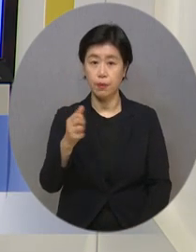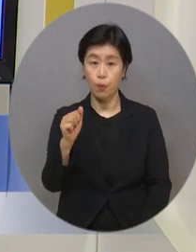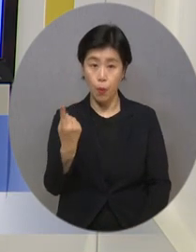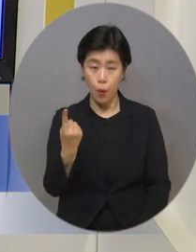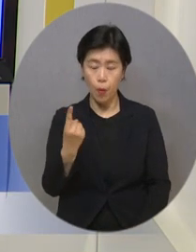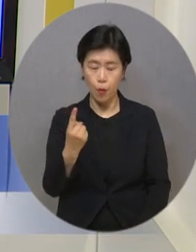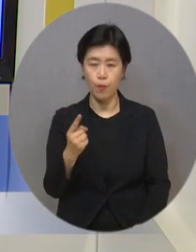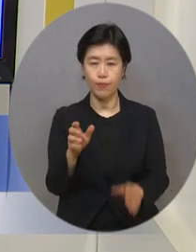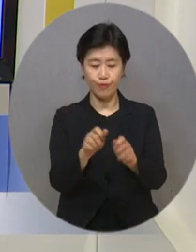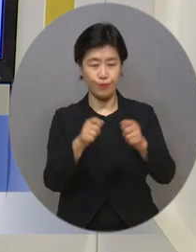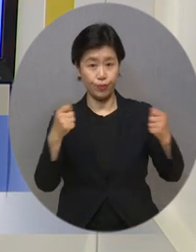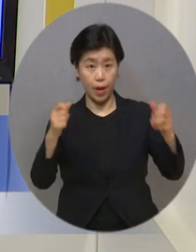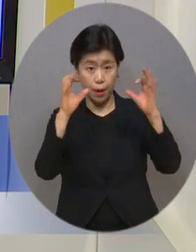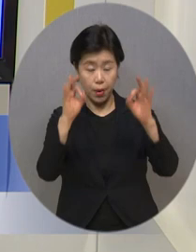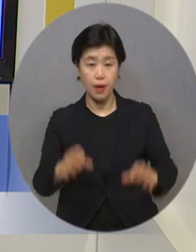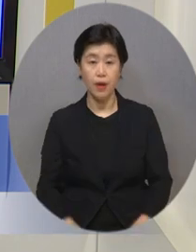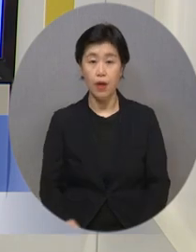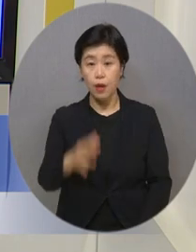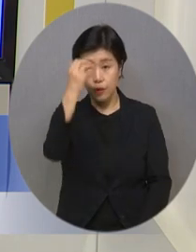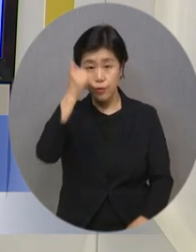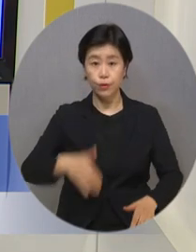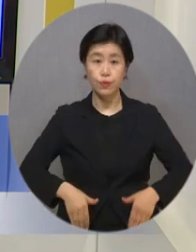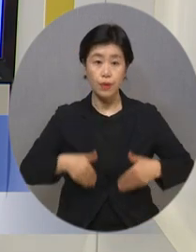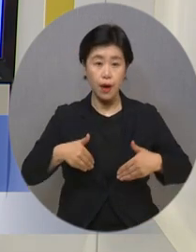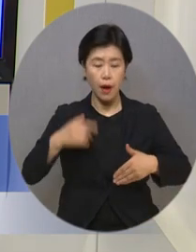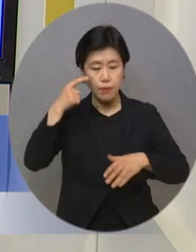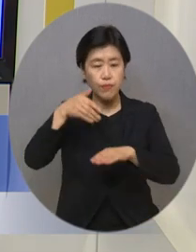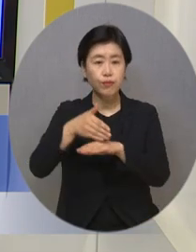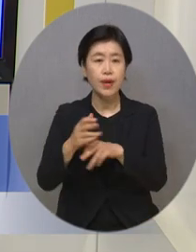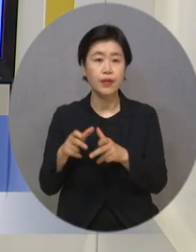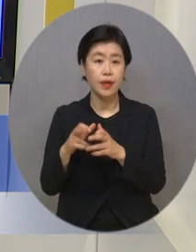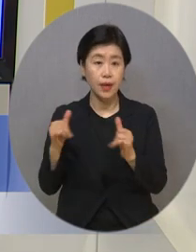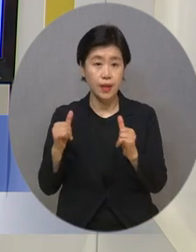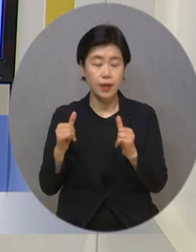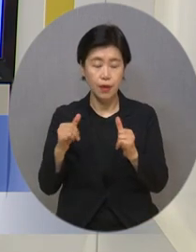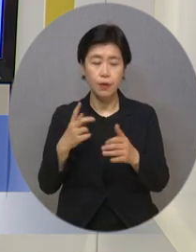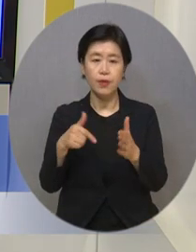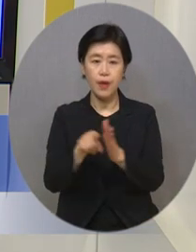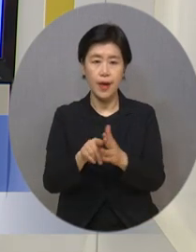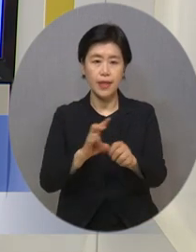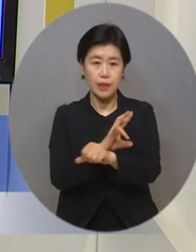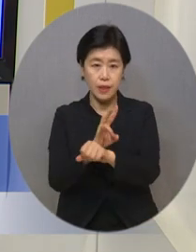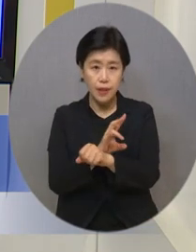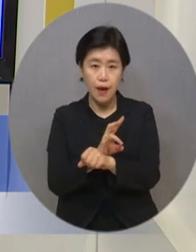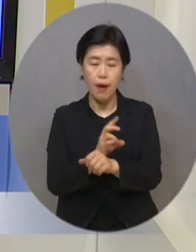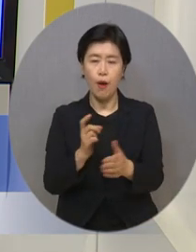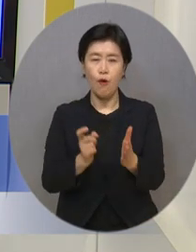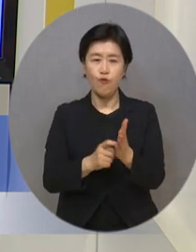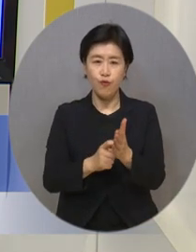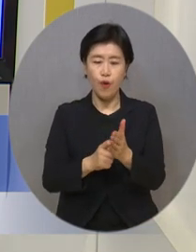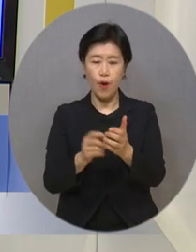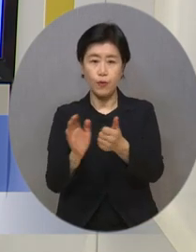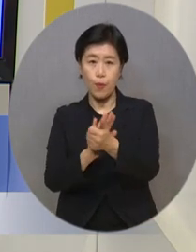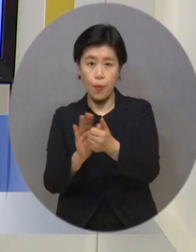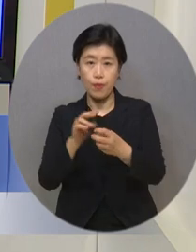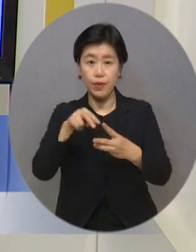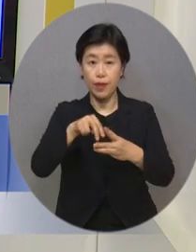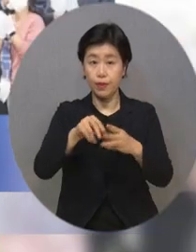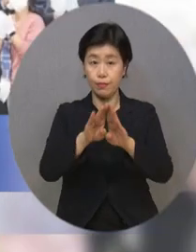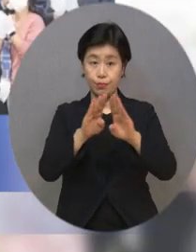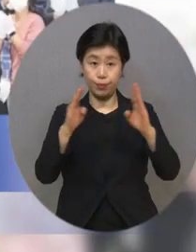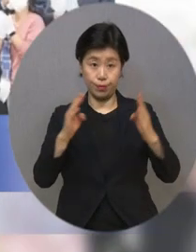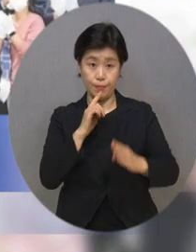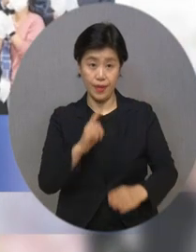기사에서는 충청남도의 발달장애인 24시간 긴급 돌봄센터가 계속했다는 소식을 전하고